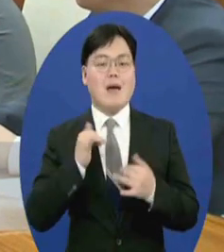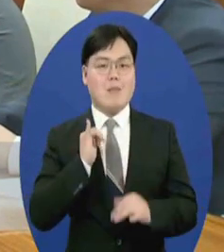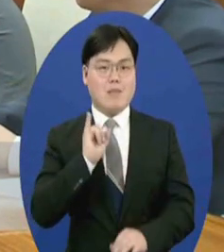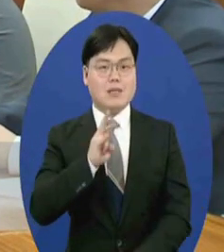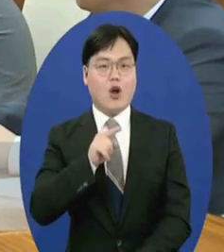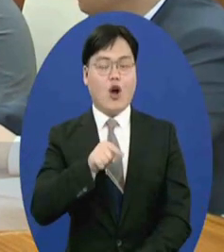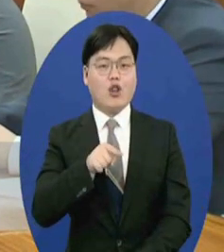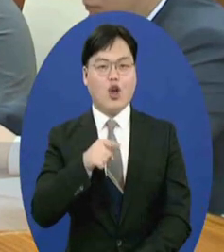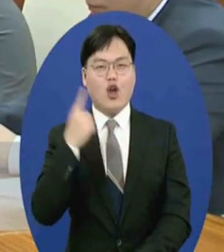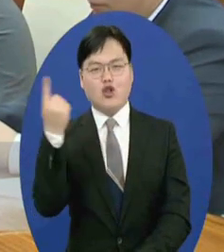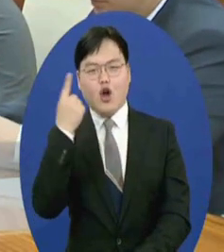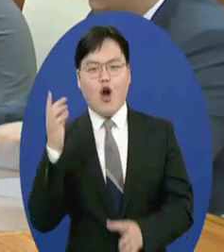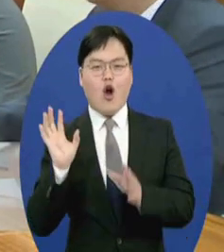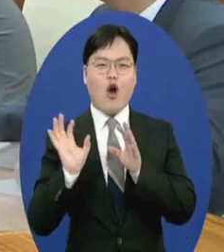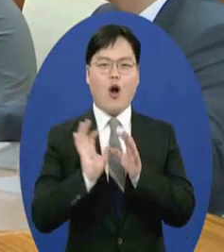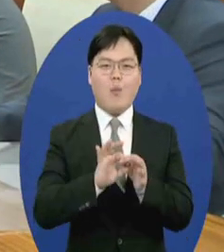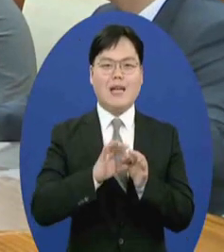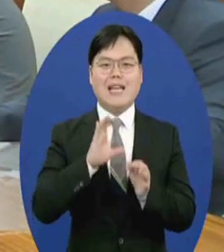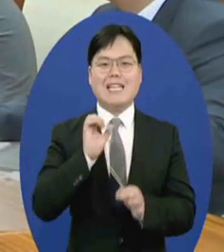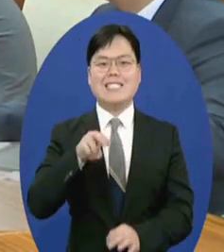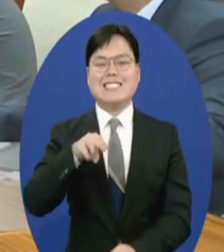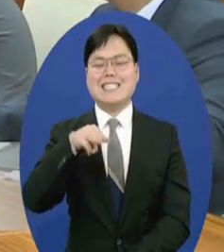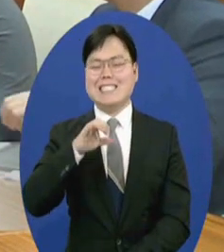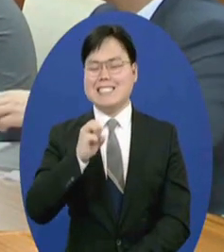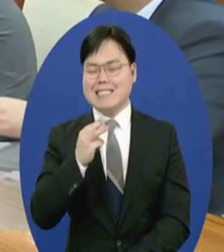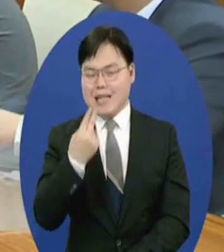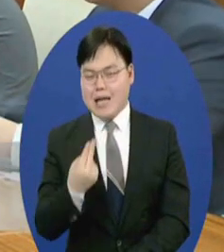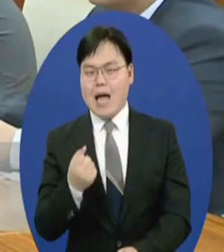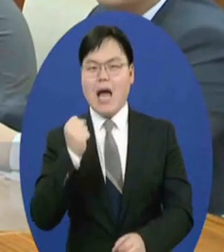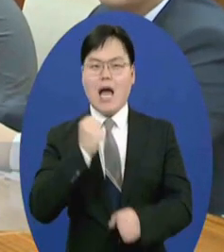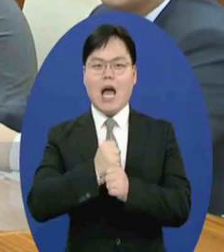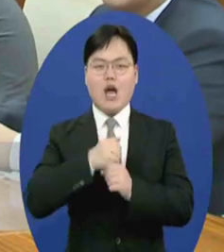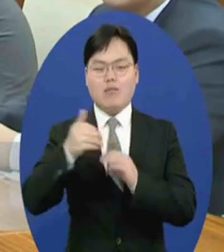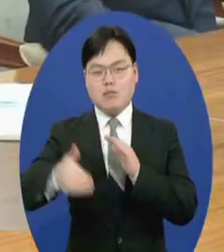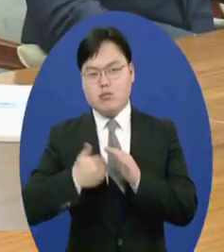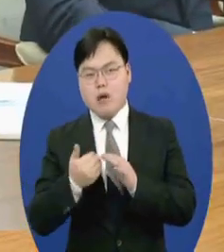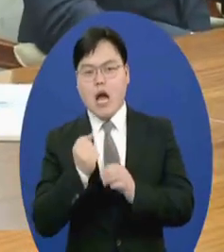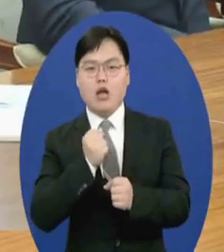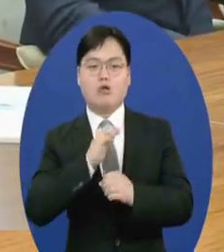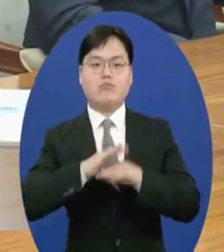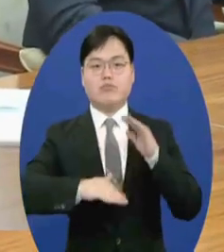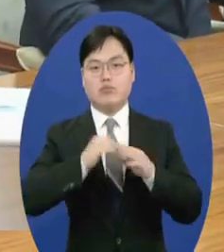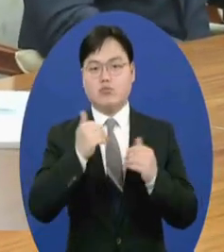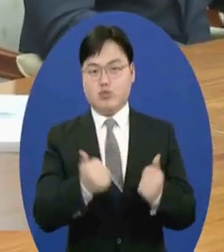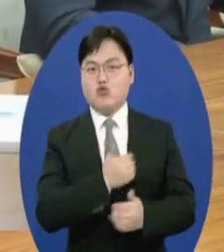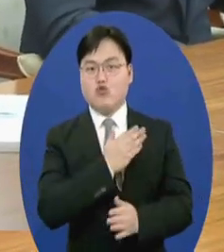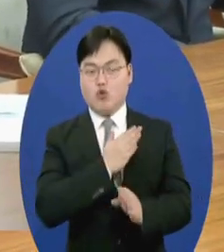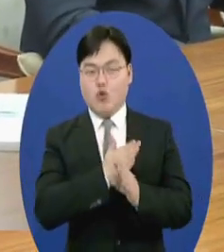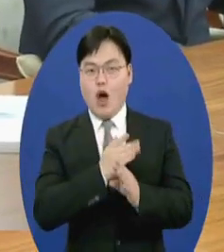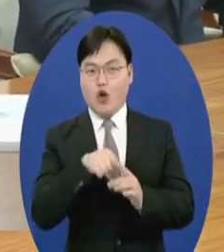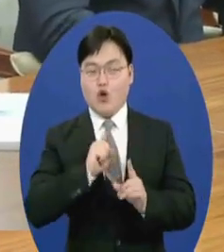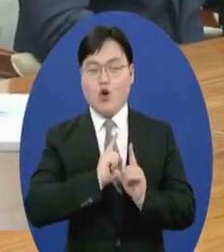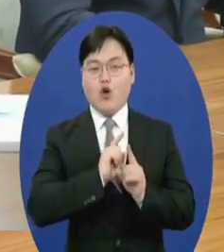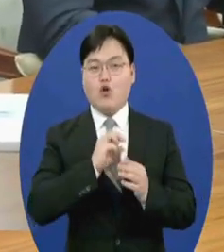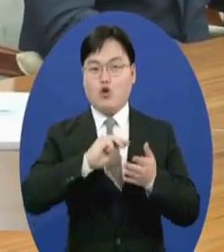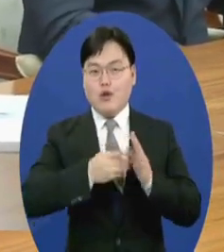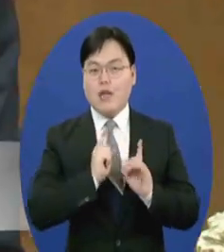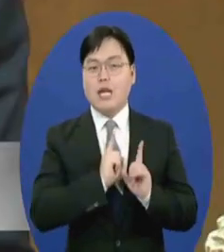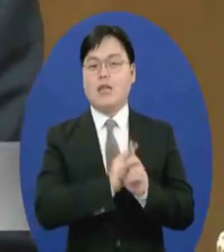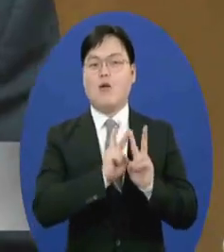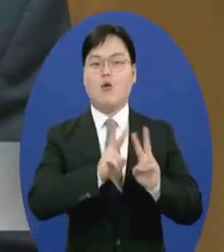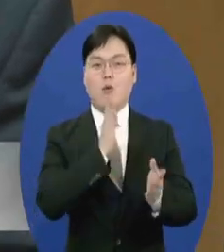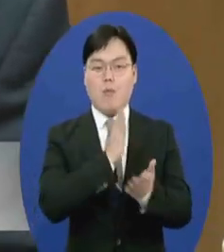энэ зохицолборын цахилгаан холболтын дэд станцын барилгын ажил газар шорооны ажил дууссан. Ажил төлөвлөгөөний дагуу үргэлжилж байгаа